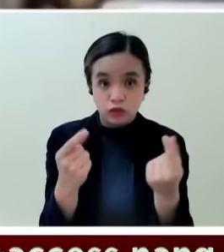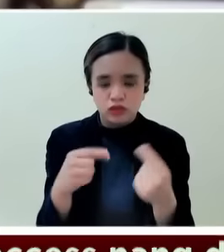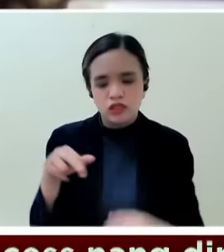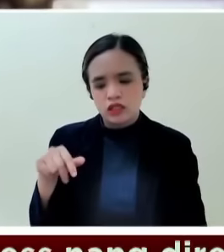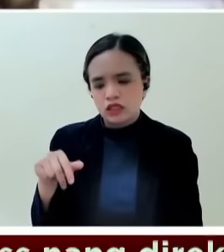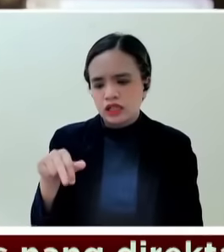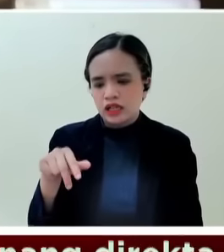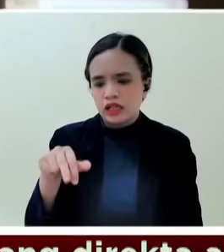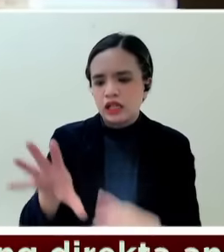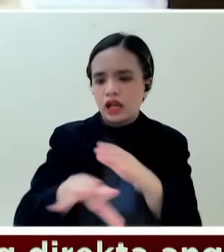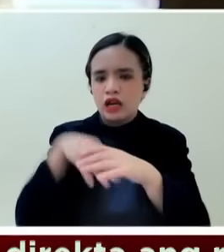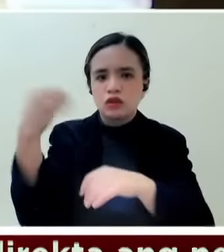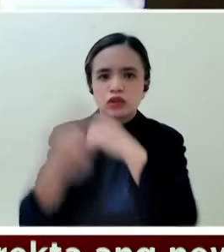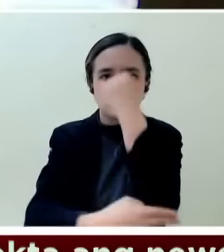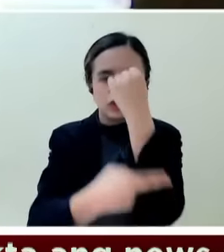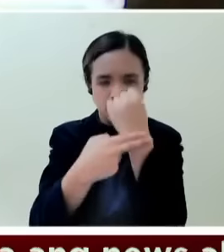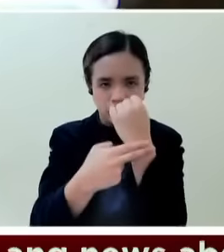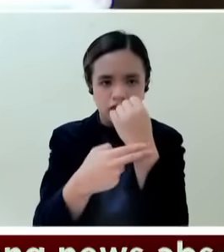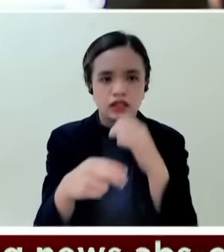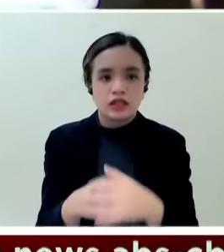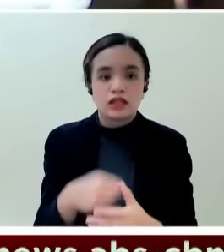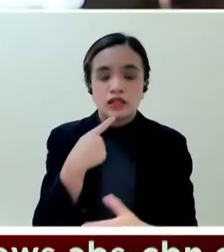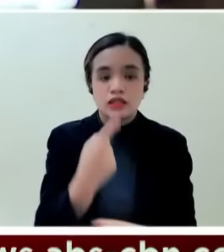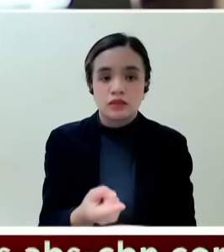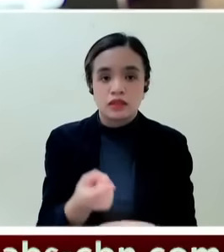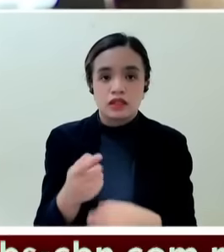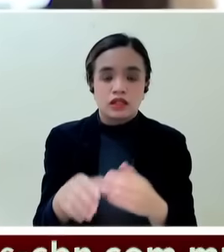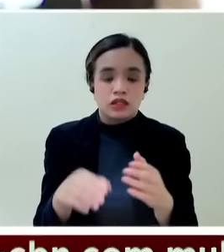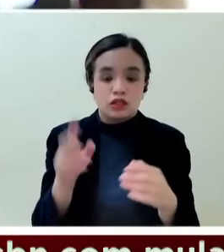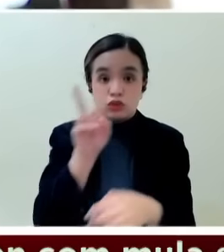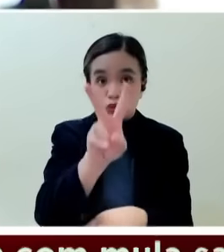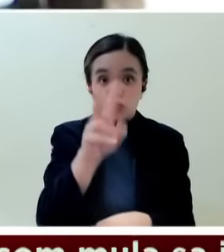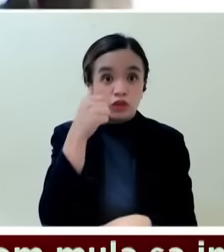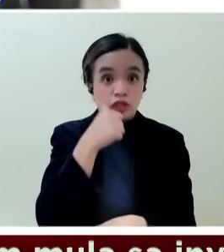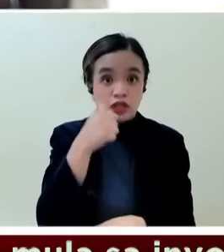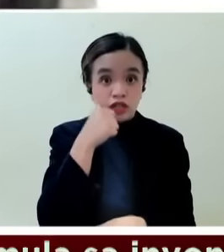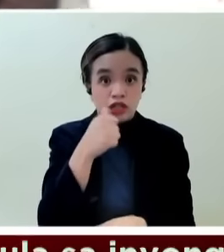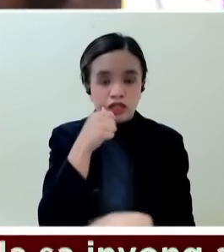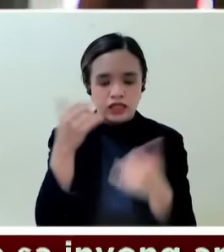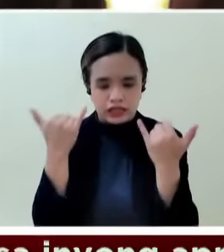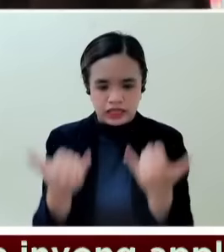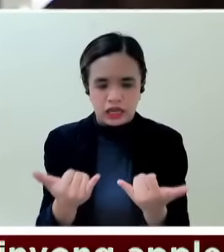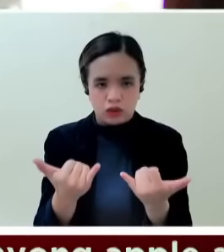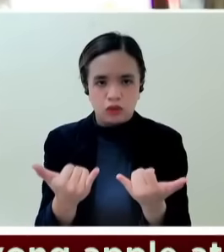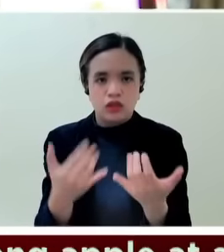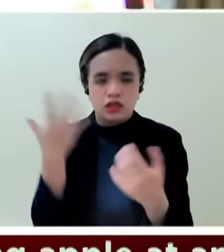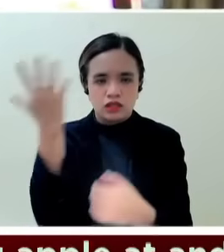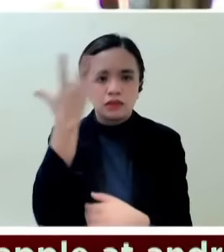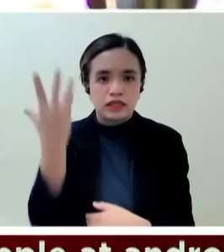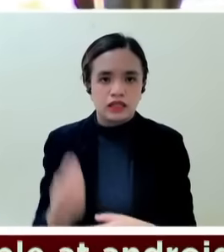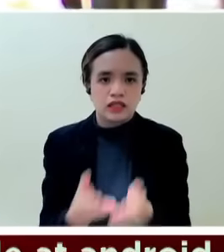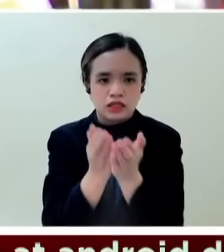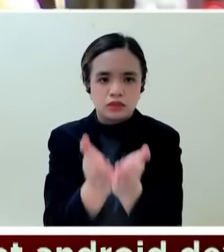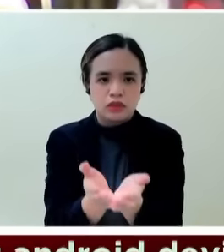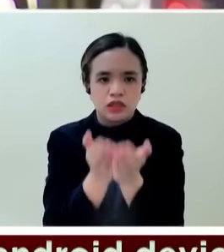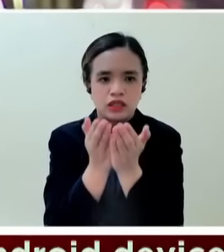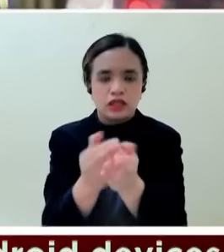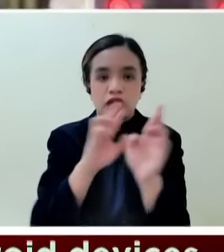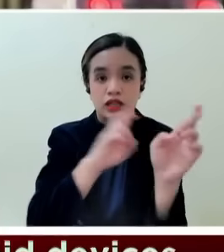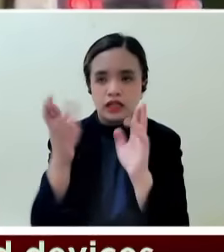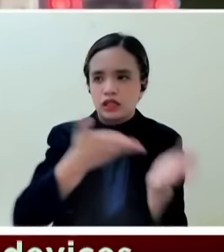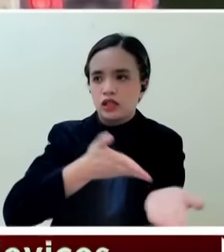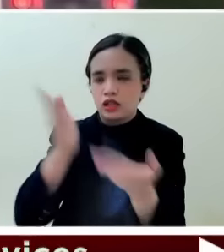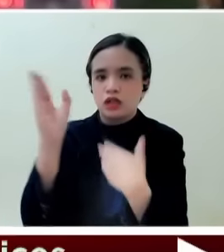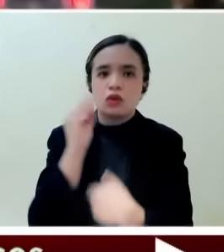ito palabas ng hotel. Samantala, yung mga labi naman, yung dalawang babae, ay kasalukuyang nasa Batangas Port na at nakatakda ng iuwi doon sa